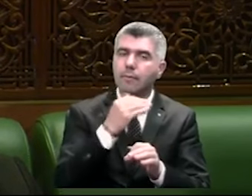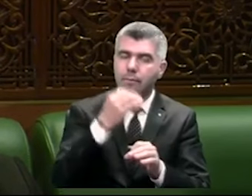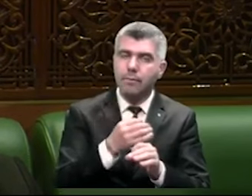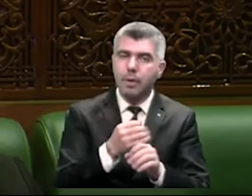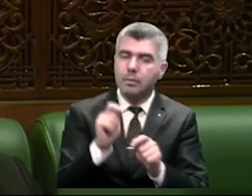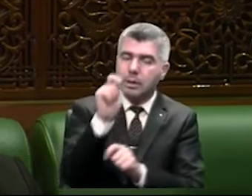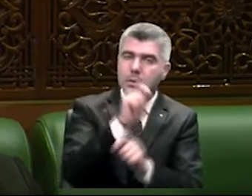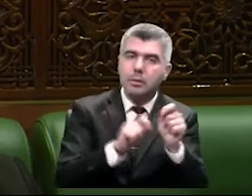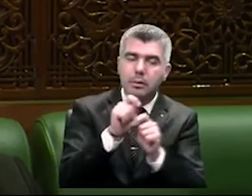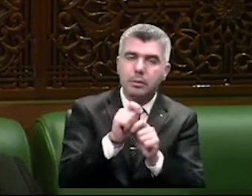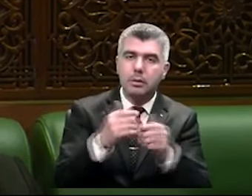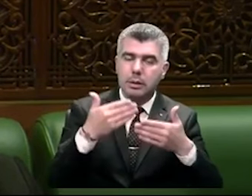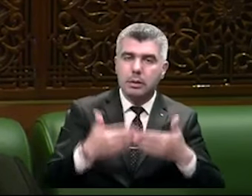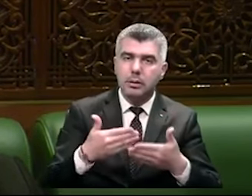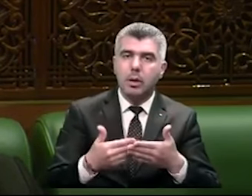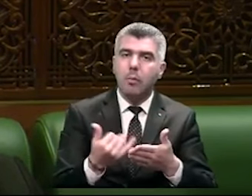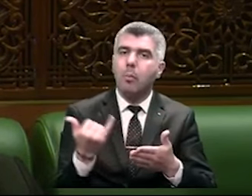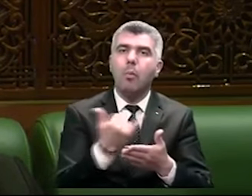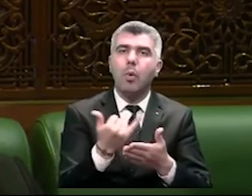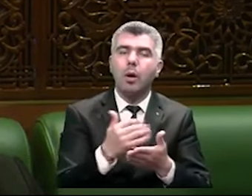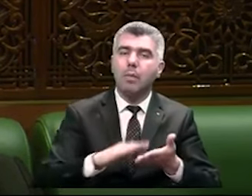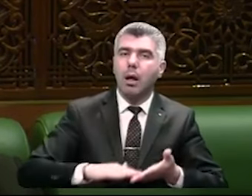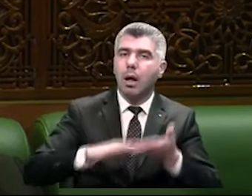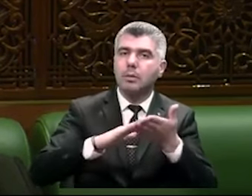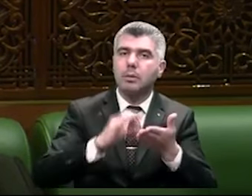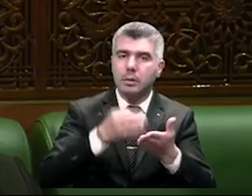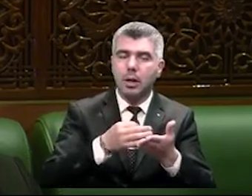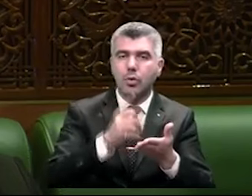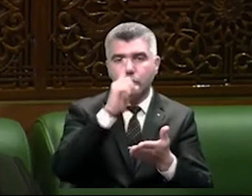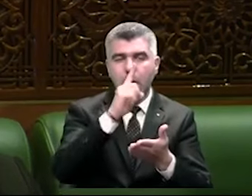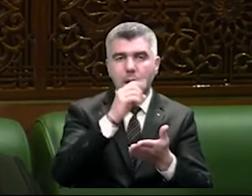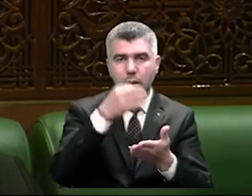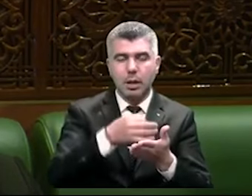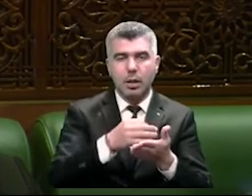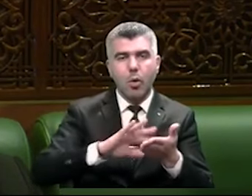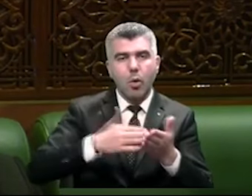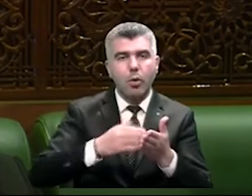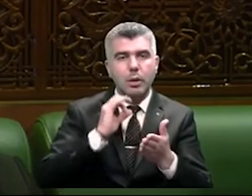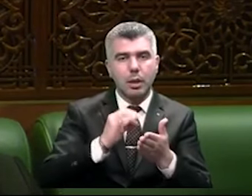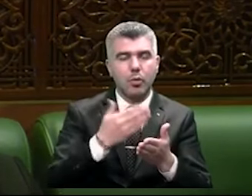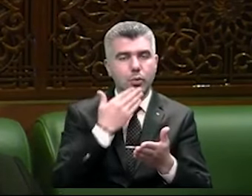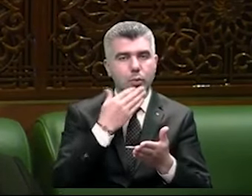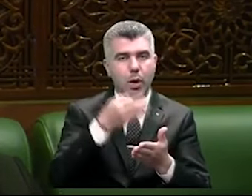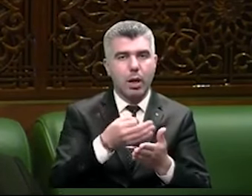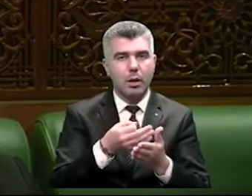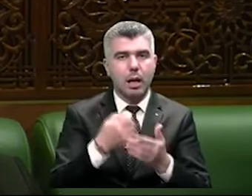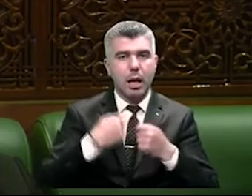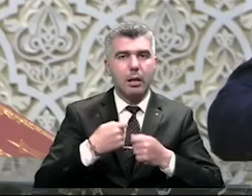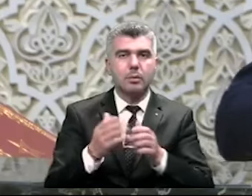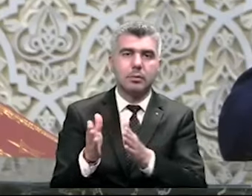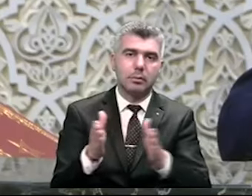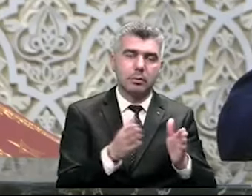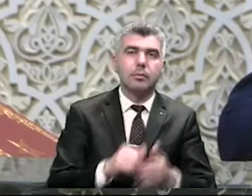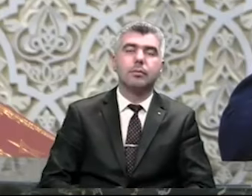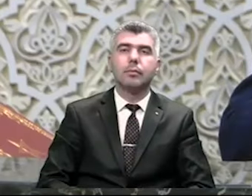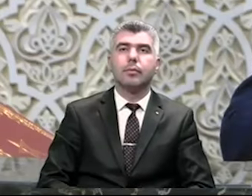لمعالجه هذه الوضعيه وتاهيل هذا القطاع ليكون في المستوى في مستوى الحدث واللحظه وشكرا شكرا